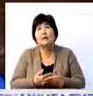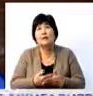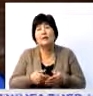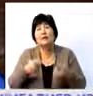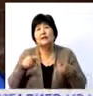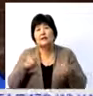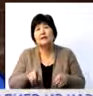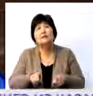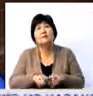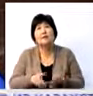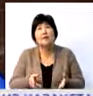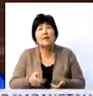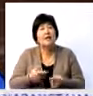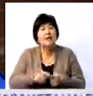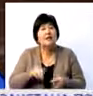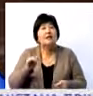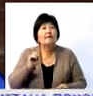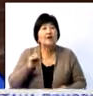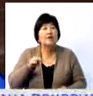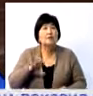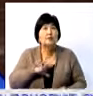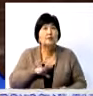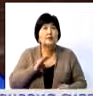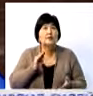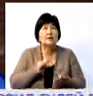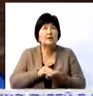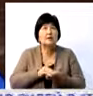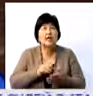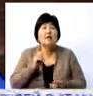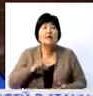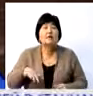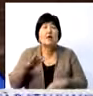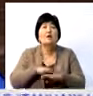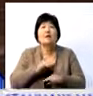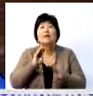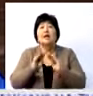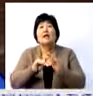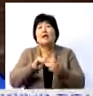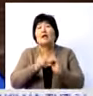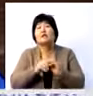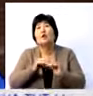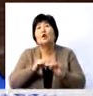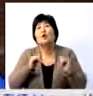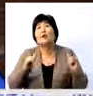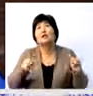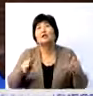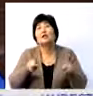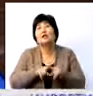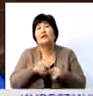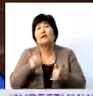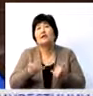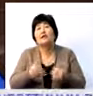енергетики. Ето факт бе отмечен Европейским банком реконструкции и развитие и унижи